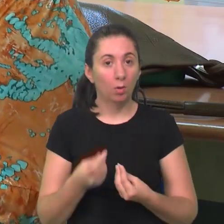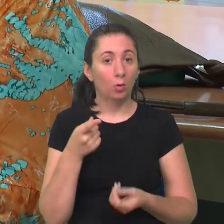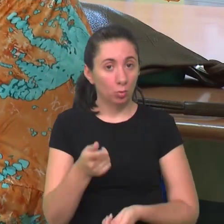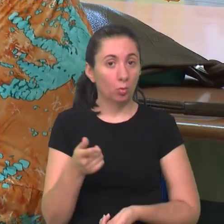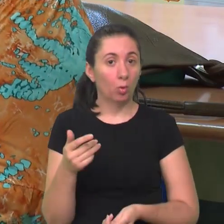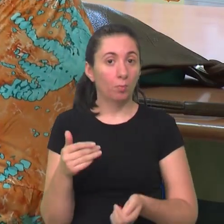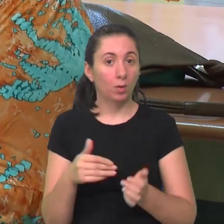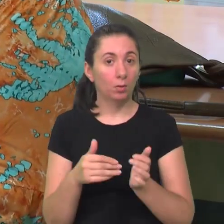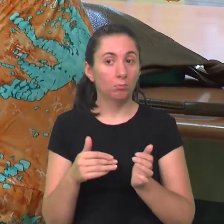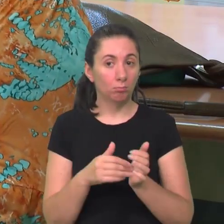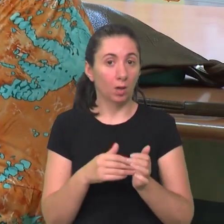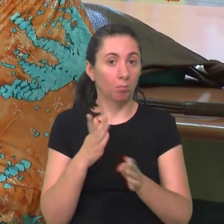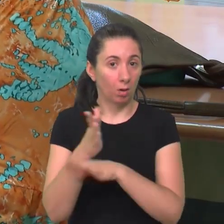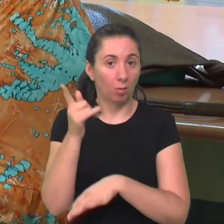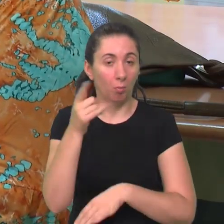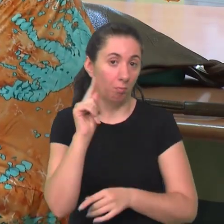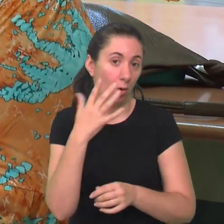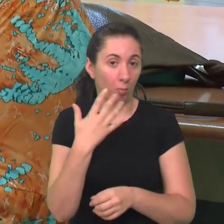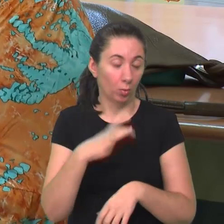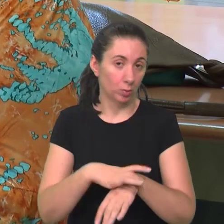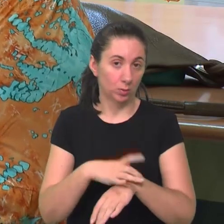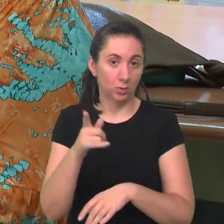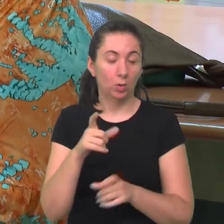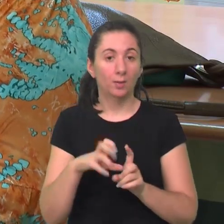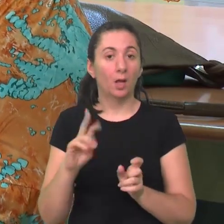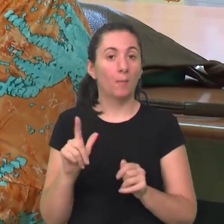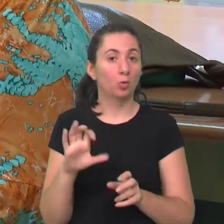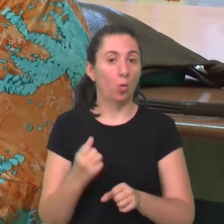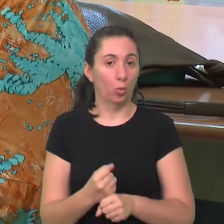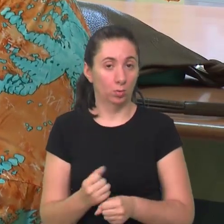to bilo vrijedno porazgovarati. Evo.